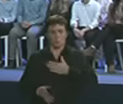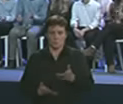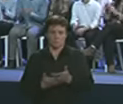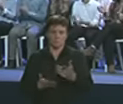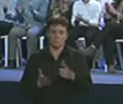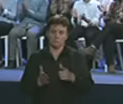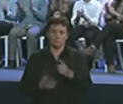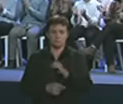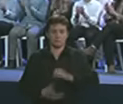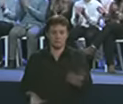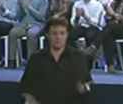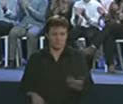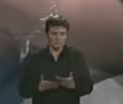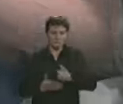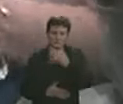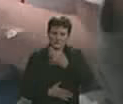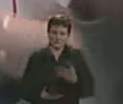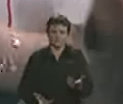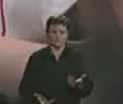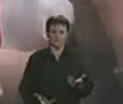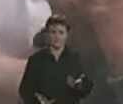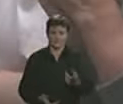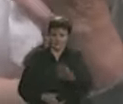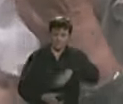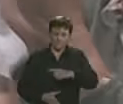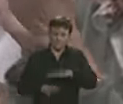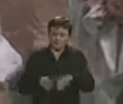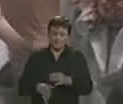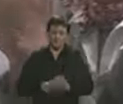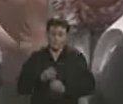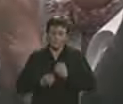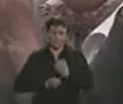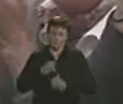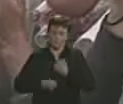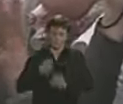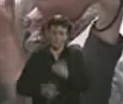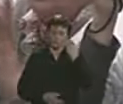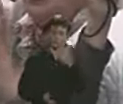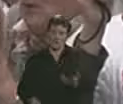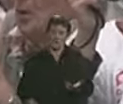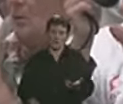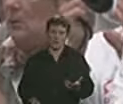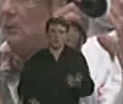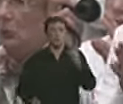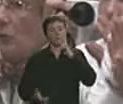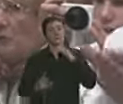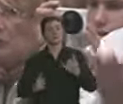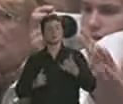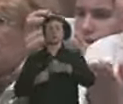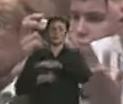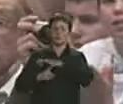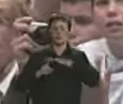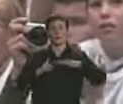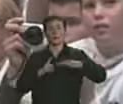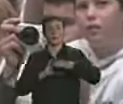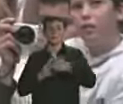dis, connaissant toutes les douleurs qu'il y a derrière, parce que dans une société où